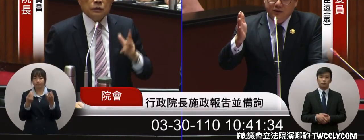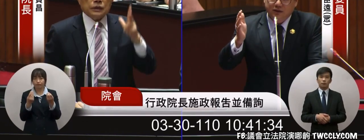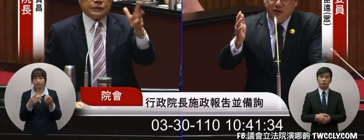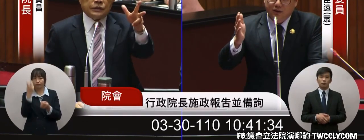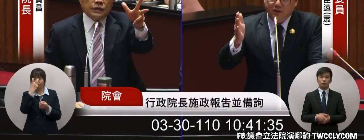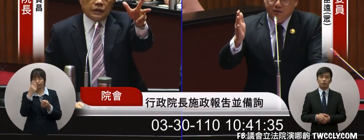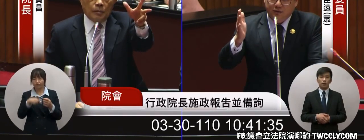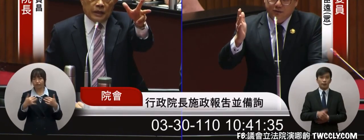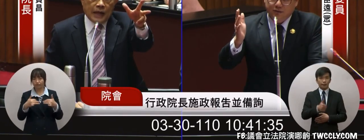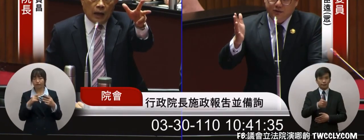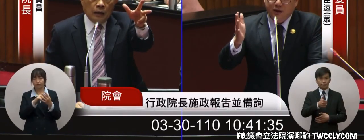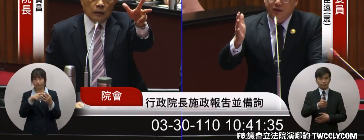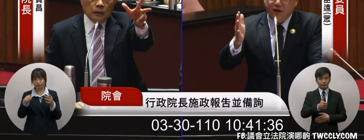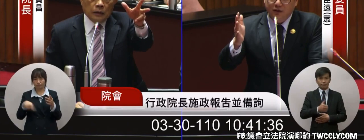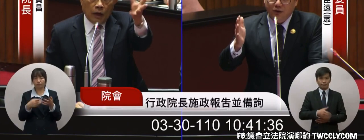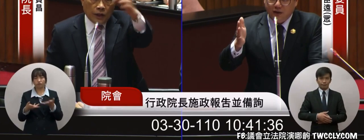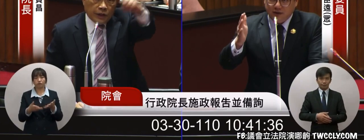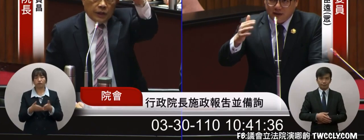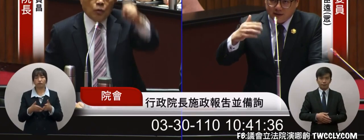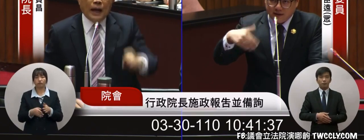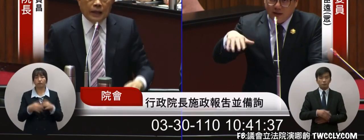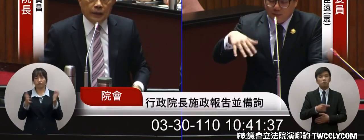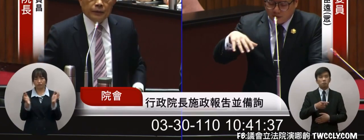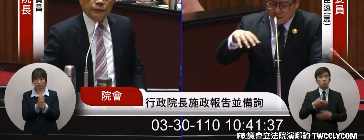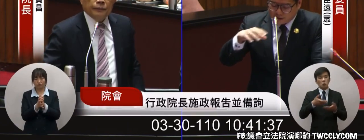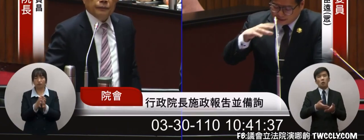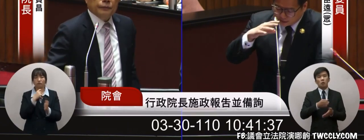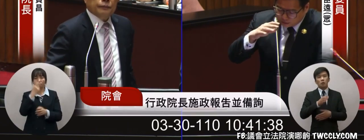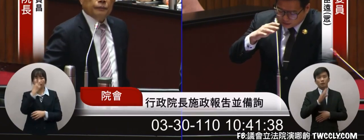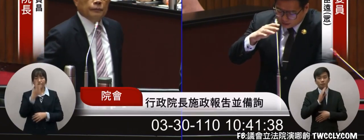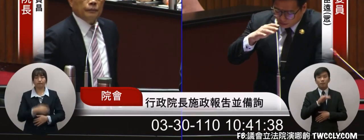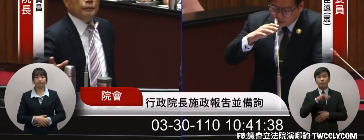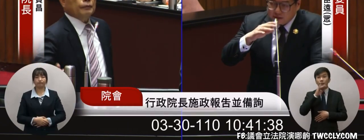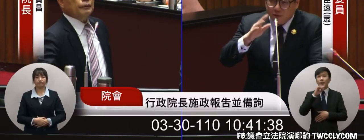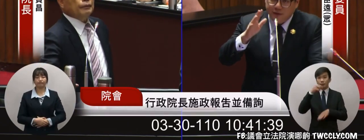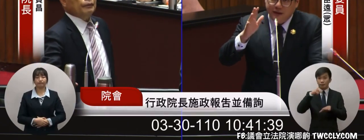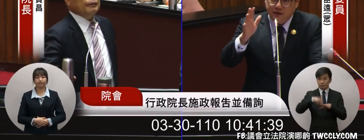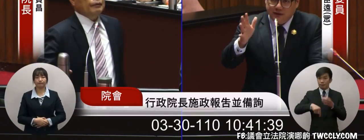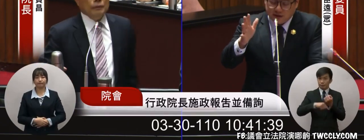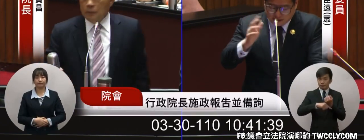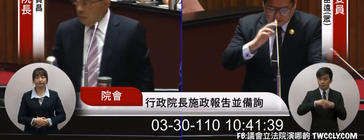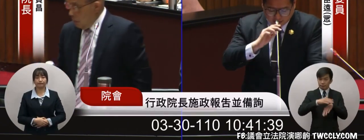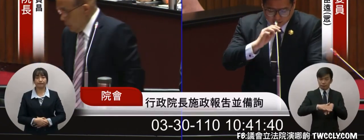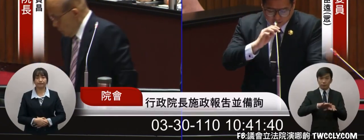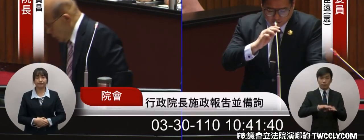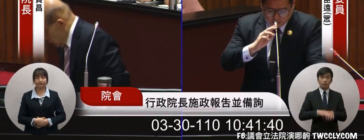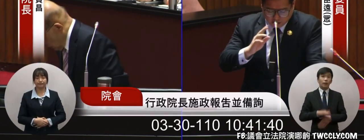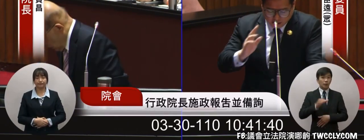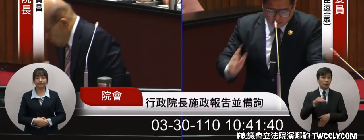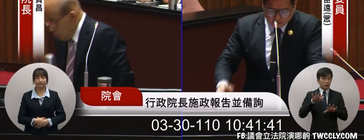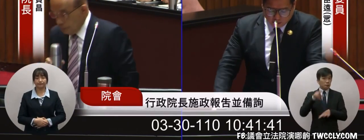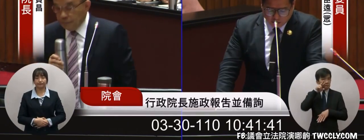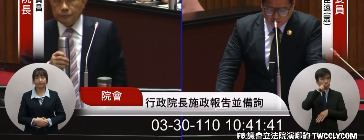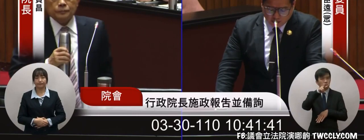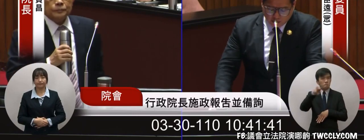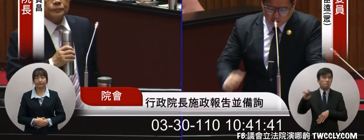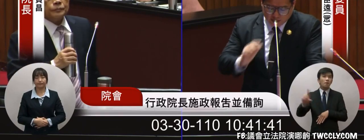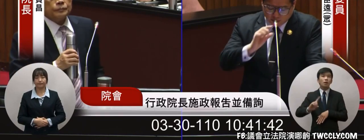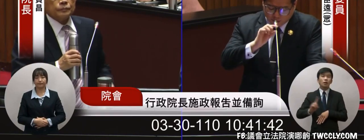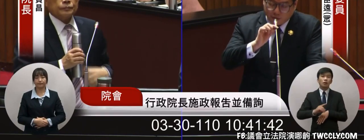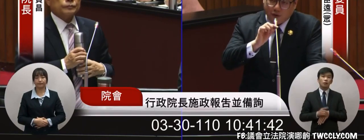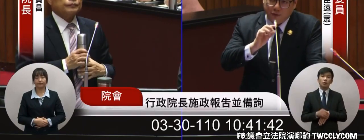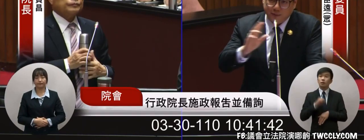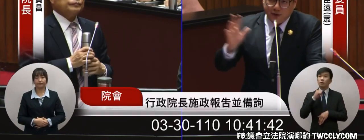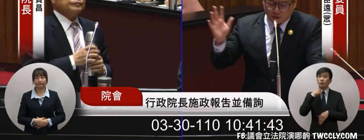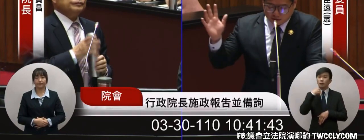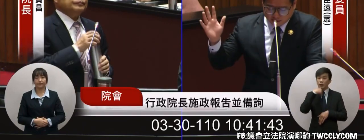問題這幾個面向要一體觀等一下我們會再深入來討論但是我們現在實際看到就是說其實我國